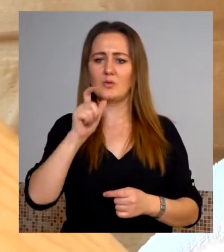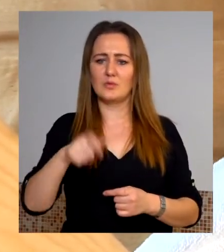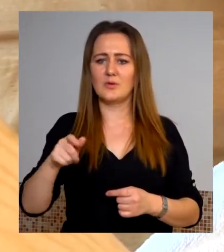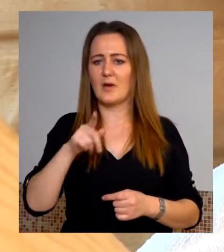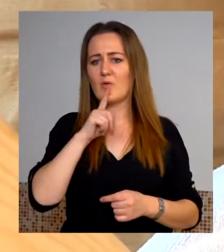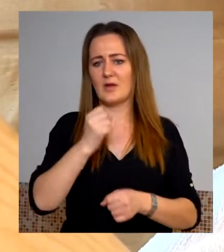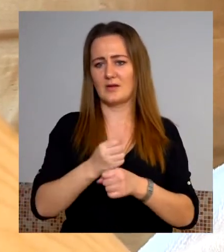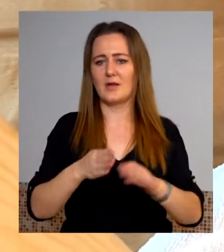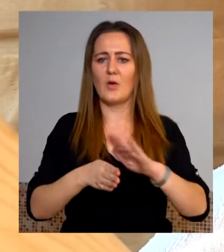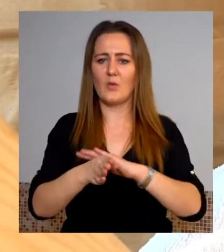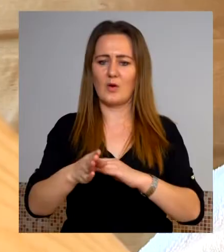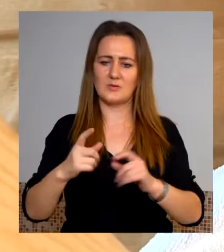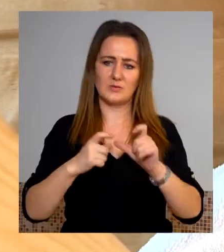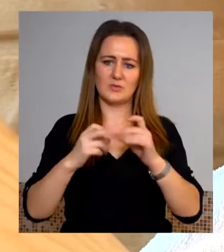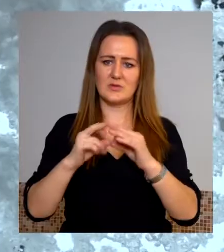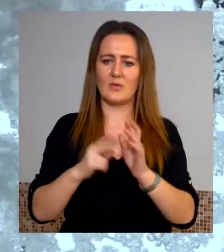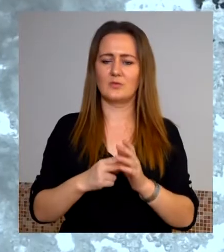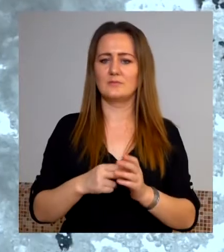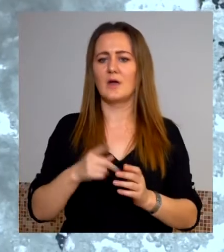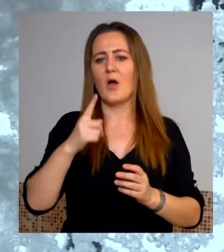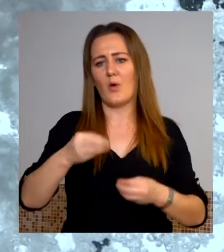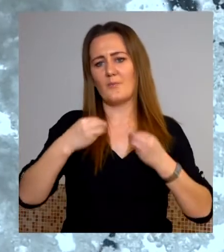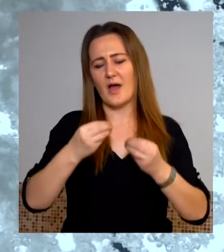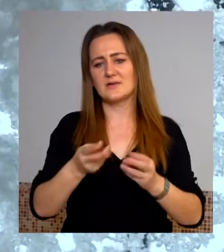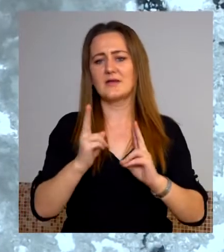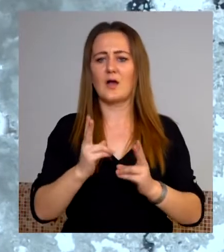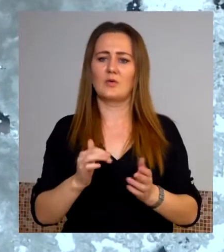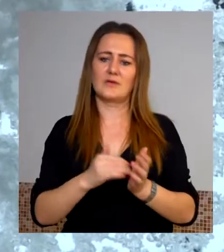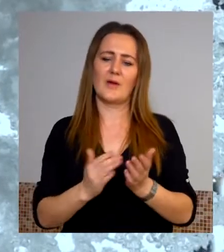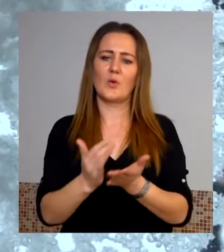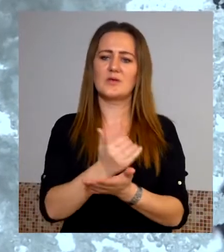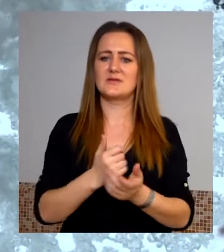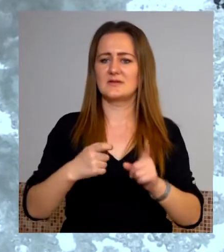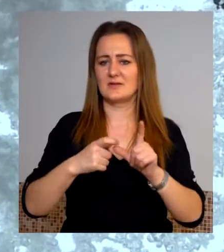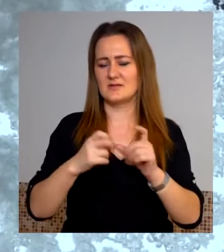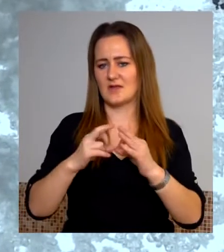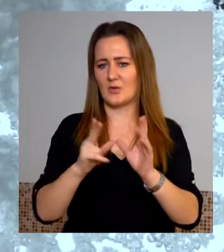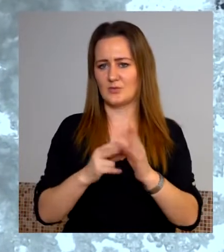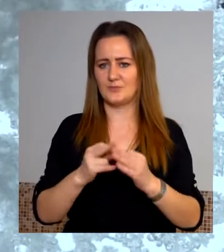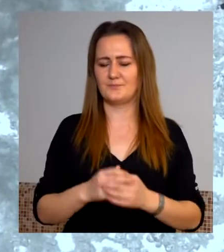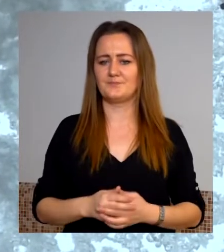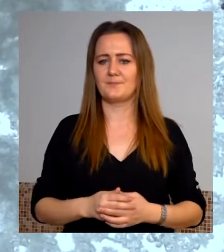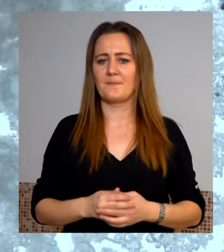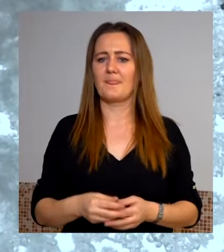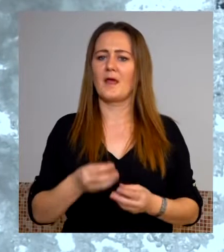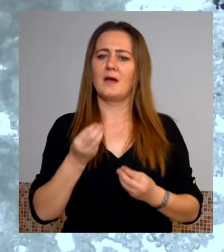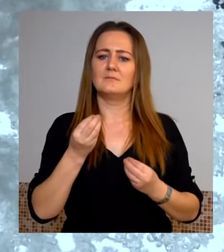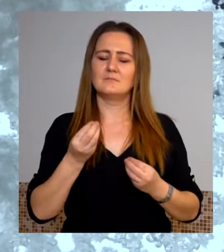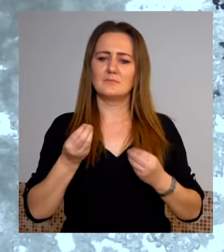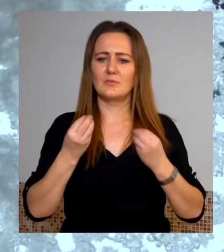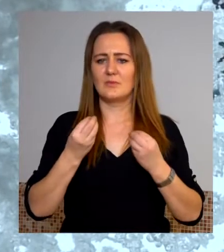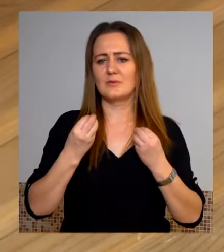savjetuju točno kako bi vam trebao izgledati tretman korištenja saune. Dobro bi za sve mišiće se osjeti,